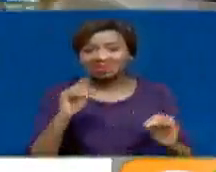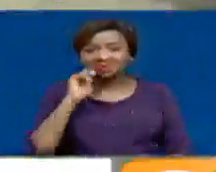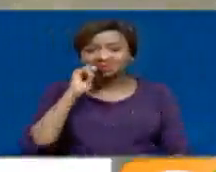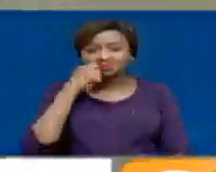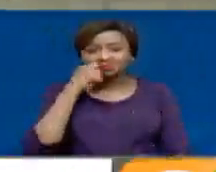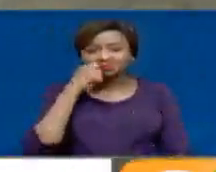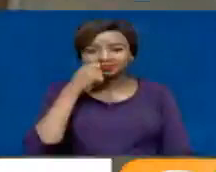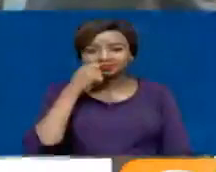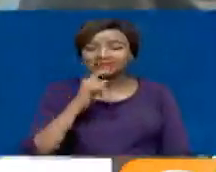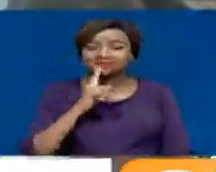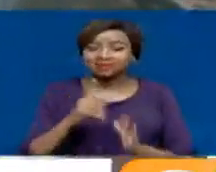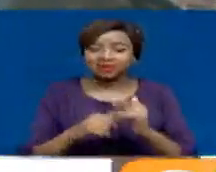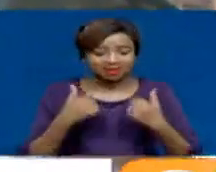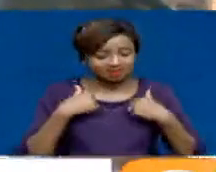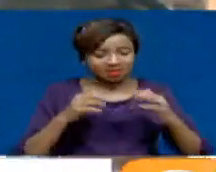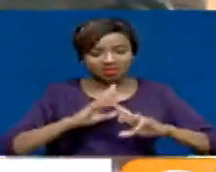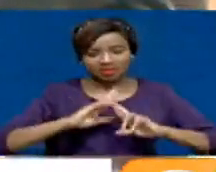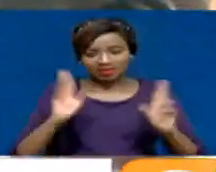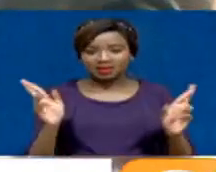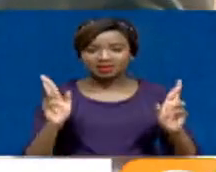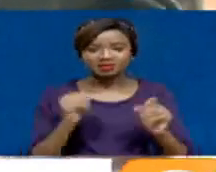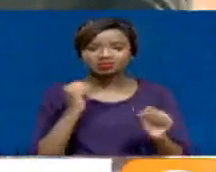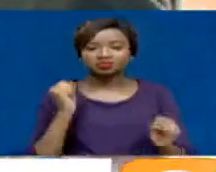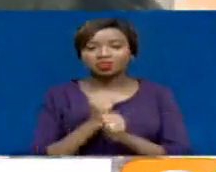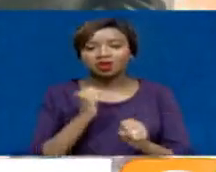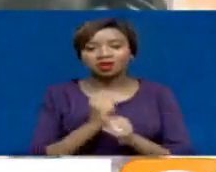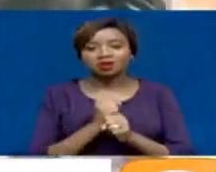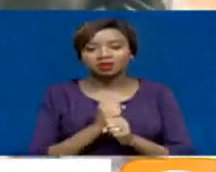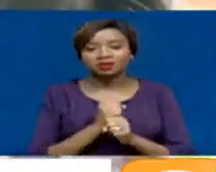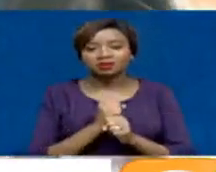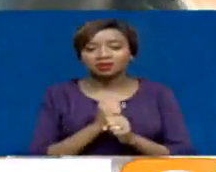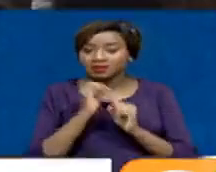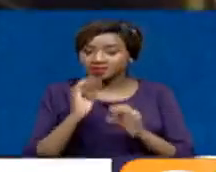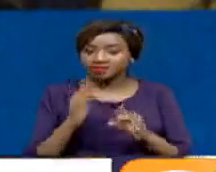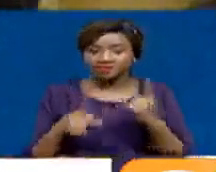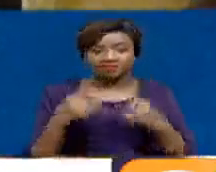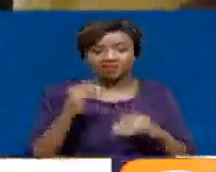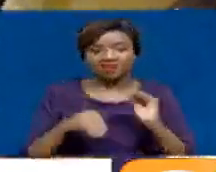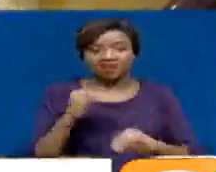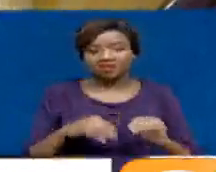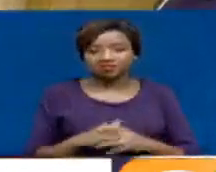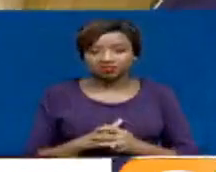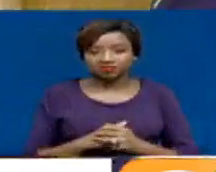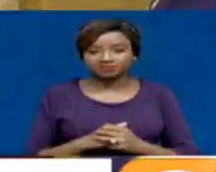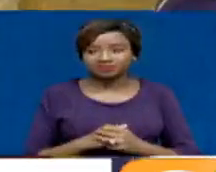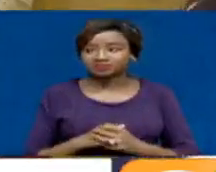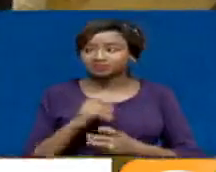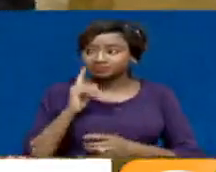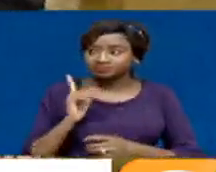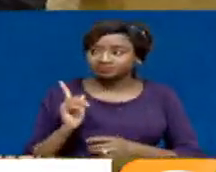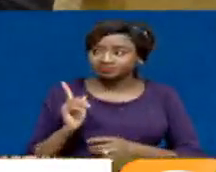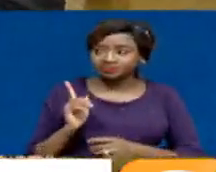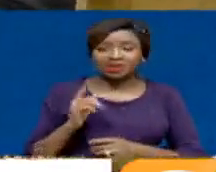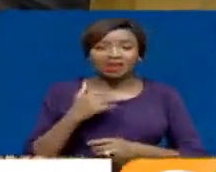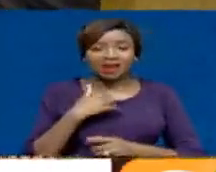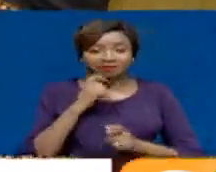shughuli zake, akisema yuko tayari kuchapa kazi iwapo atachaguliwa. This is our first having interviews for